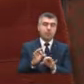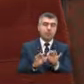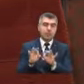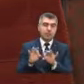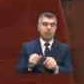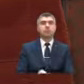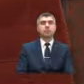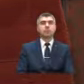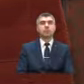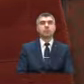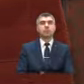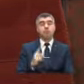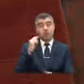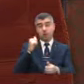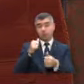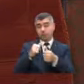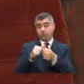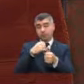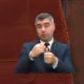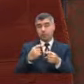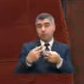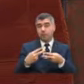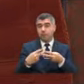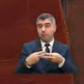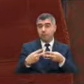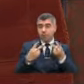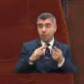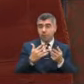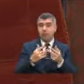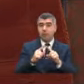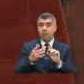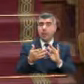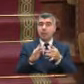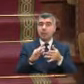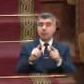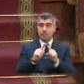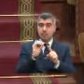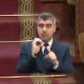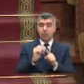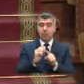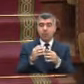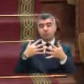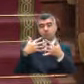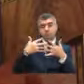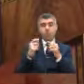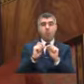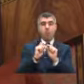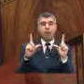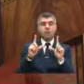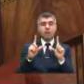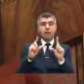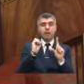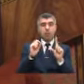حنا تنذكر باللي طلقت البوابة ديال شفافية .ma للهدف منها هي أن المواطنين